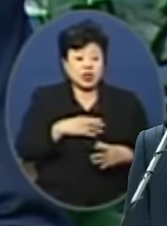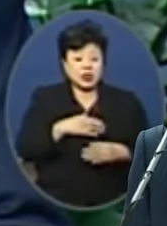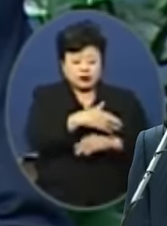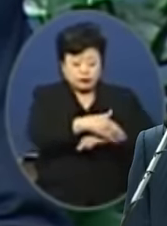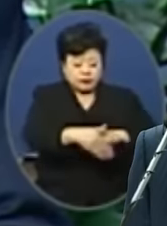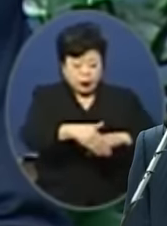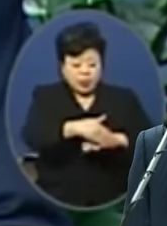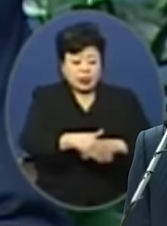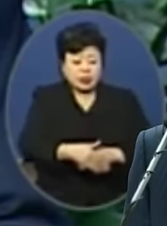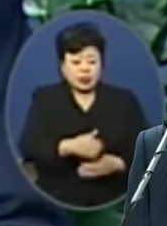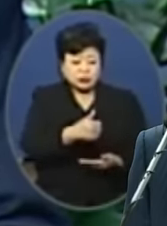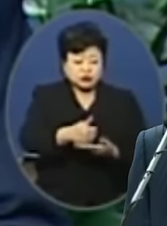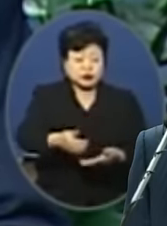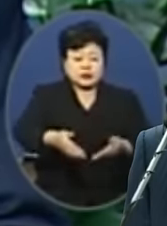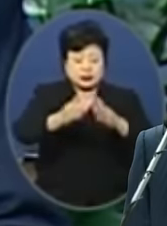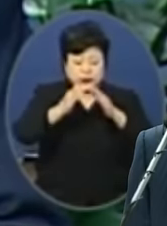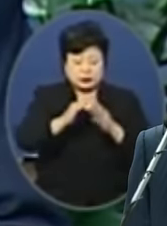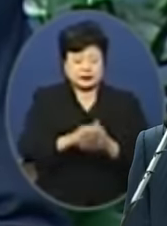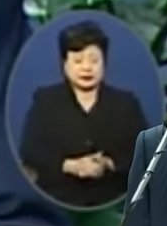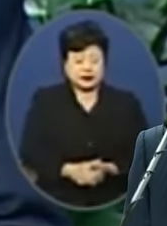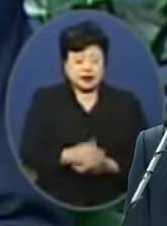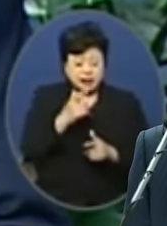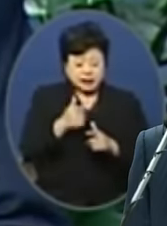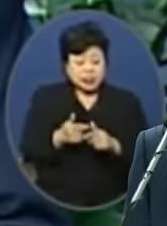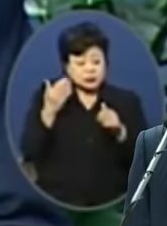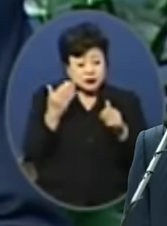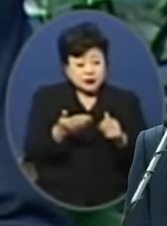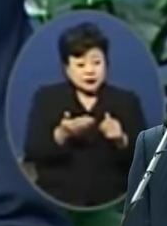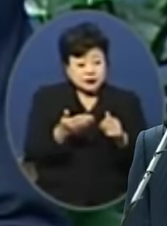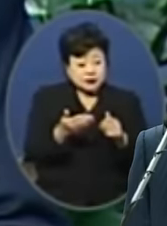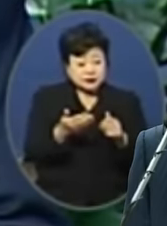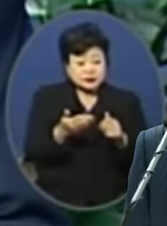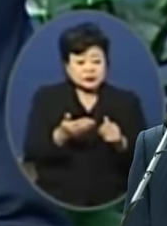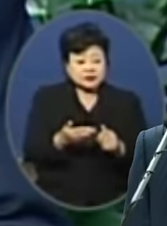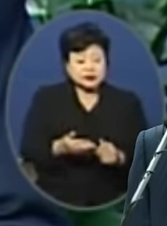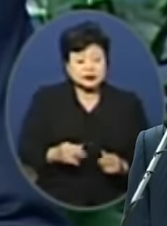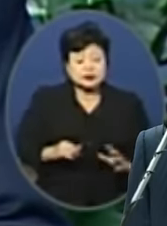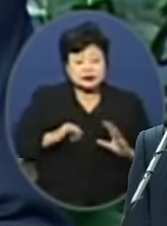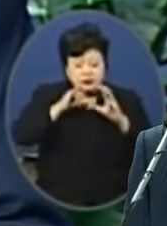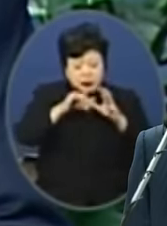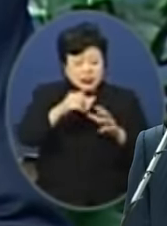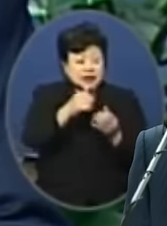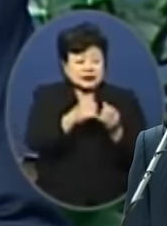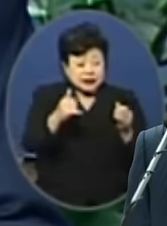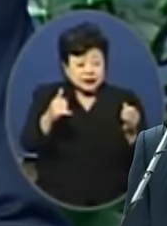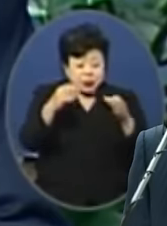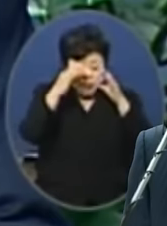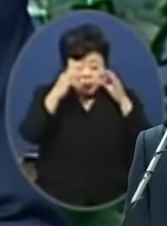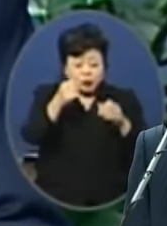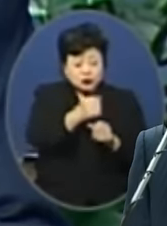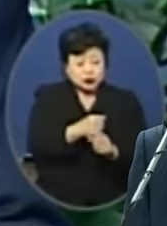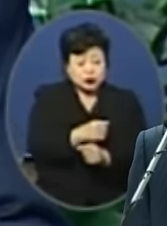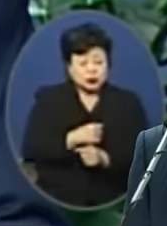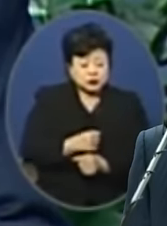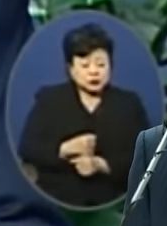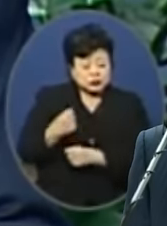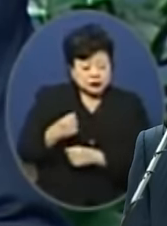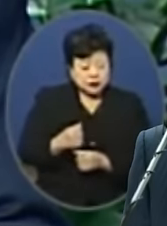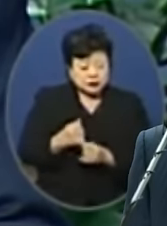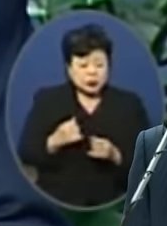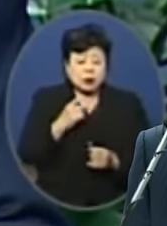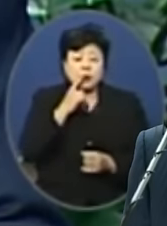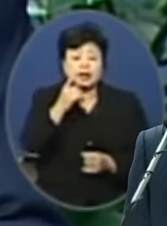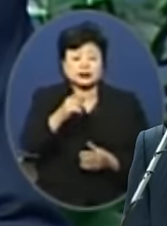계획을 주님께서 세우신 것입니다. 예수님께서는 이 세상에 사람들을 보시고 수고하고 무거운 짐진 자라고